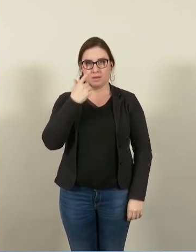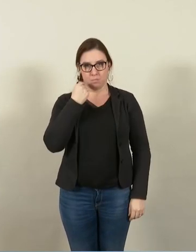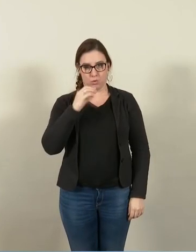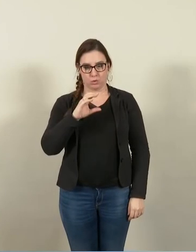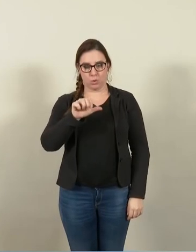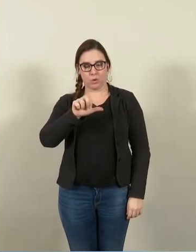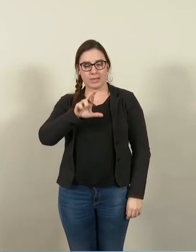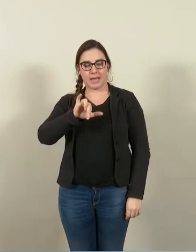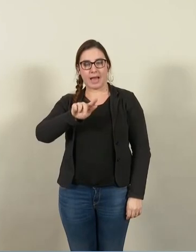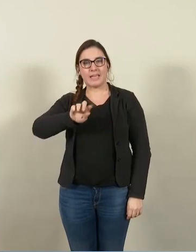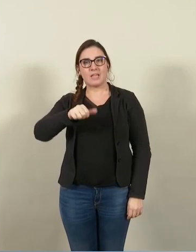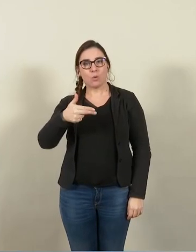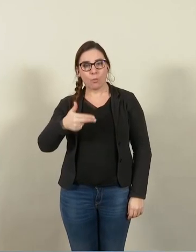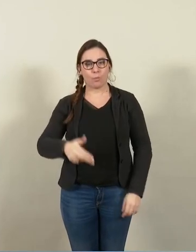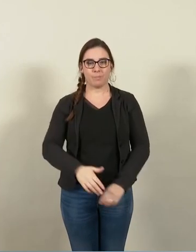Carignon